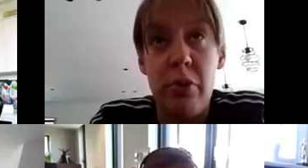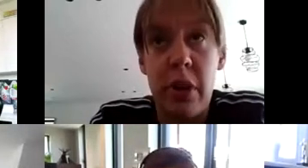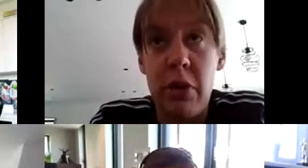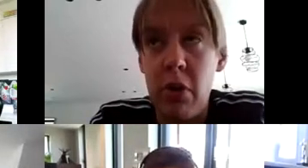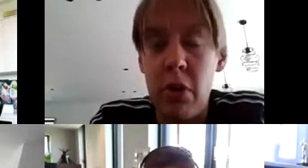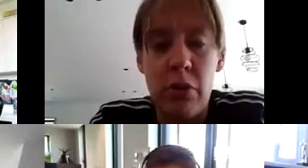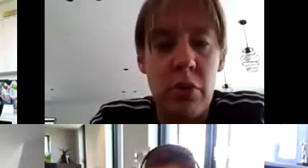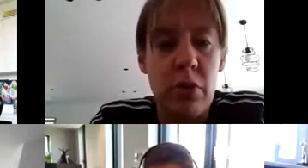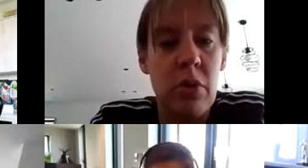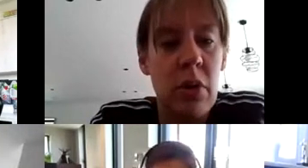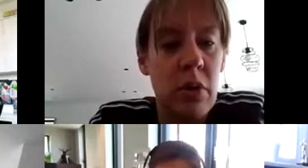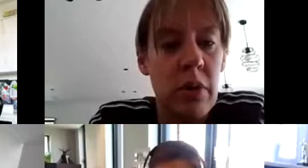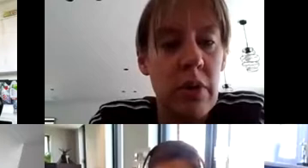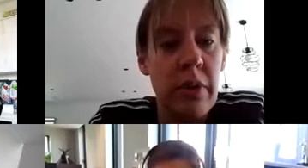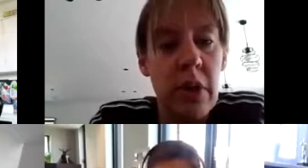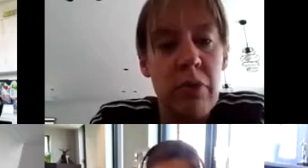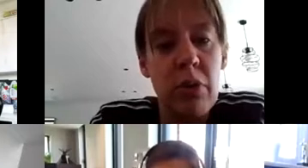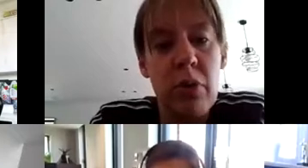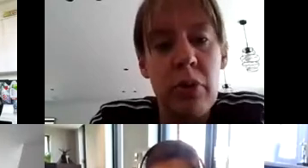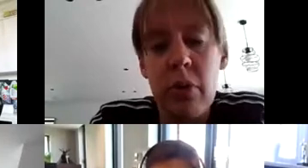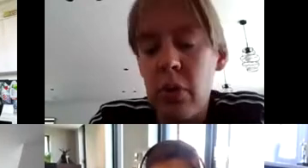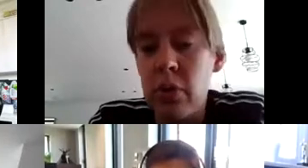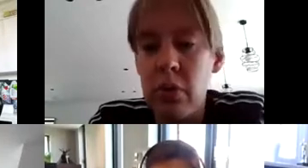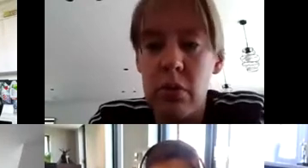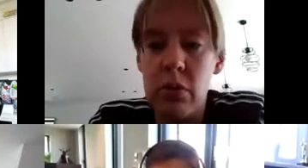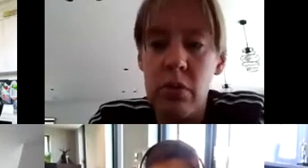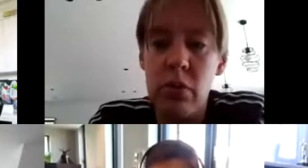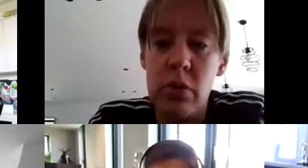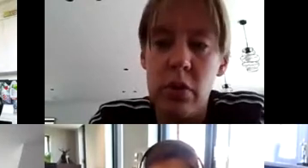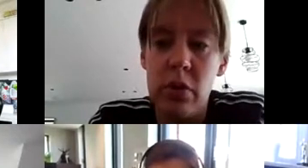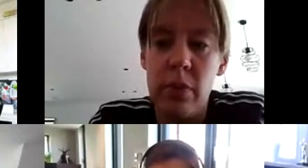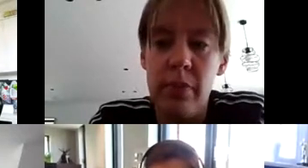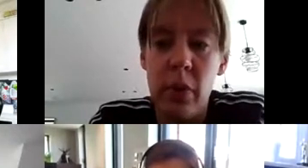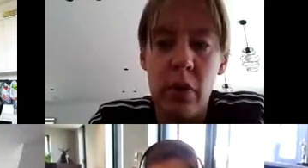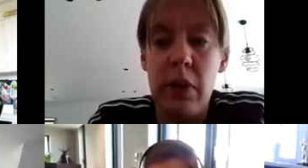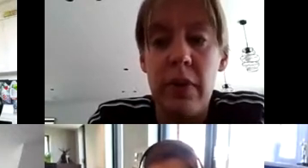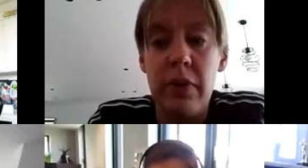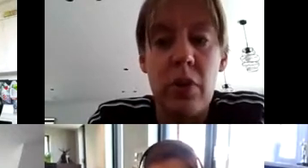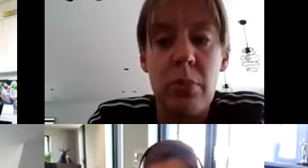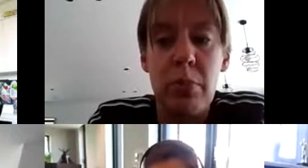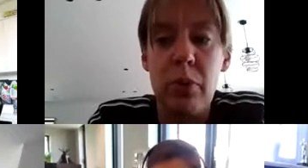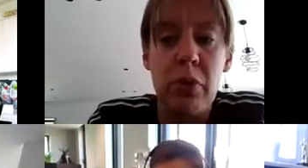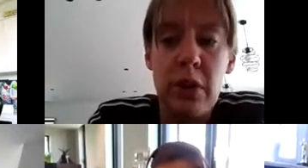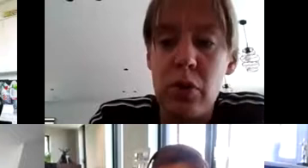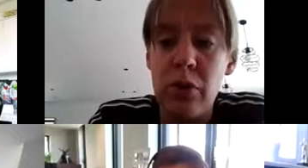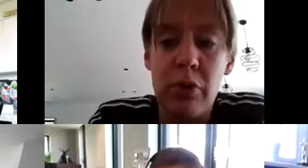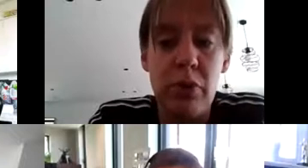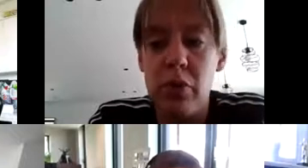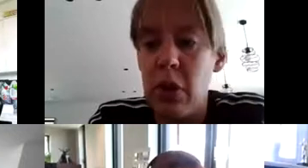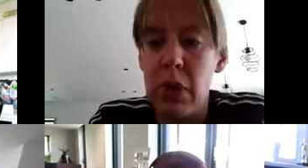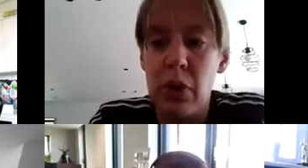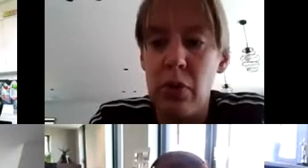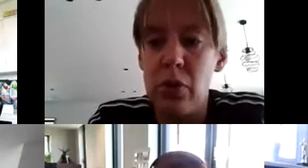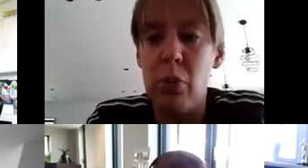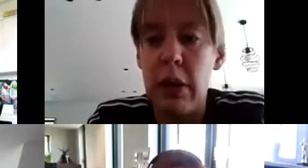vorig jaar zo 5 waren of zo. Die dan ingevuld konden worden door een kind dat daar toevallig stond of